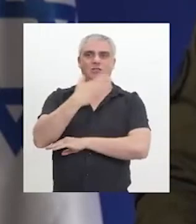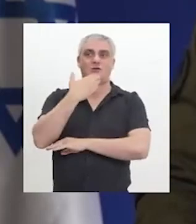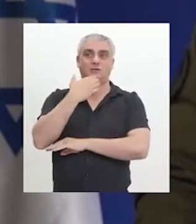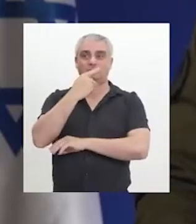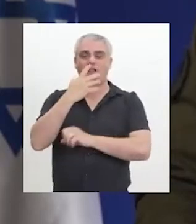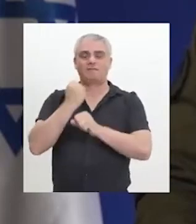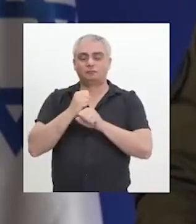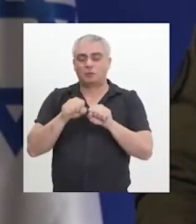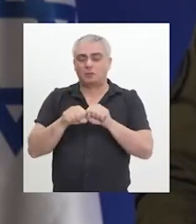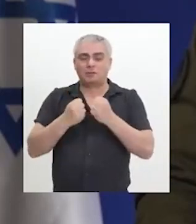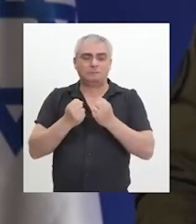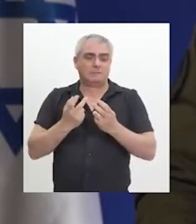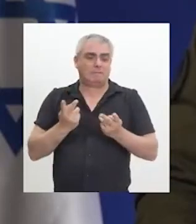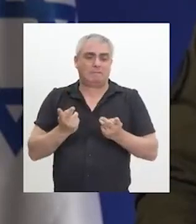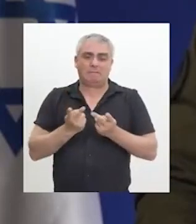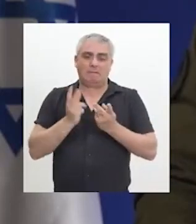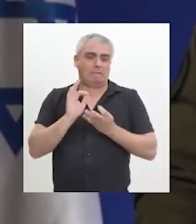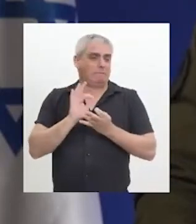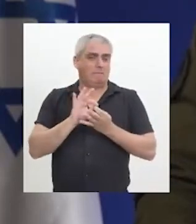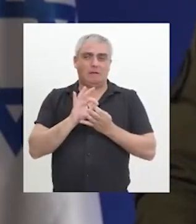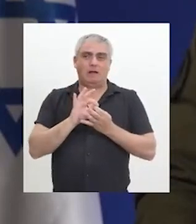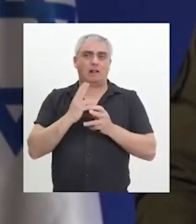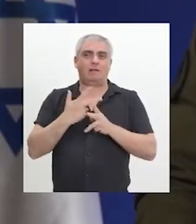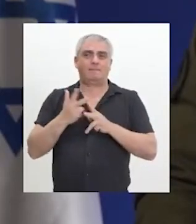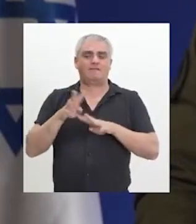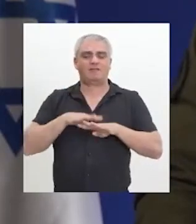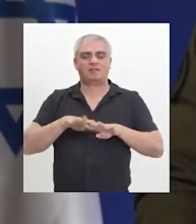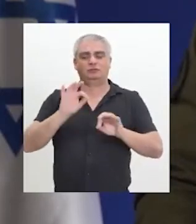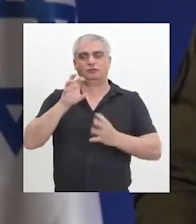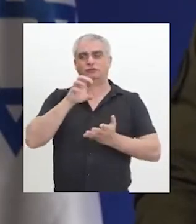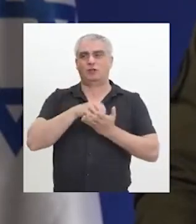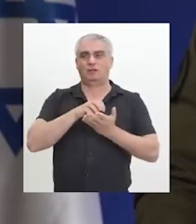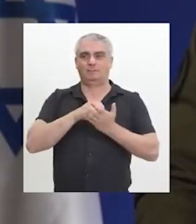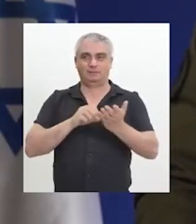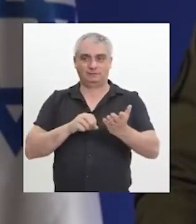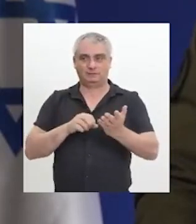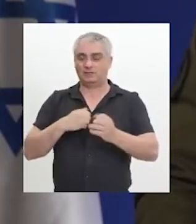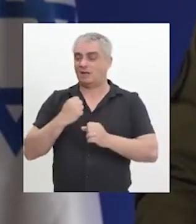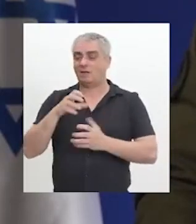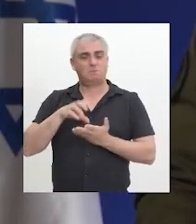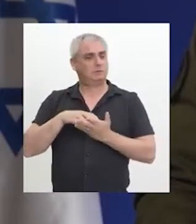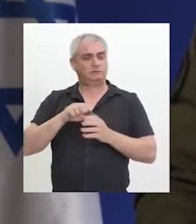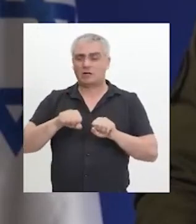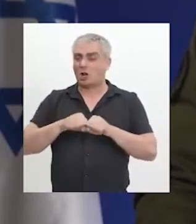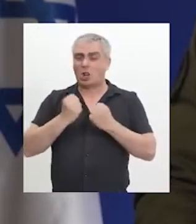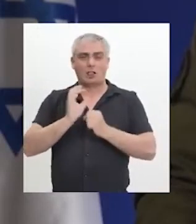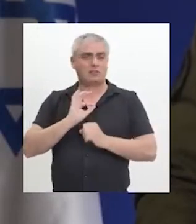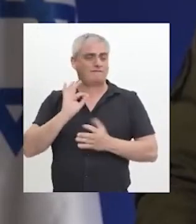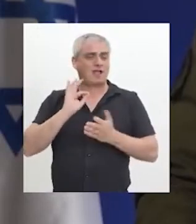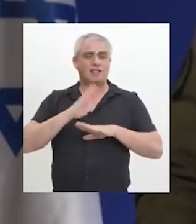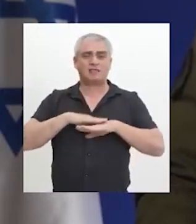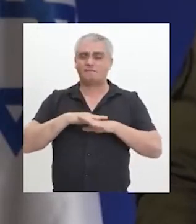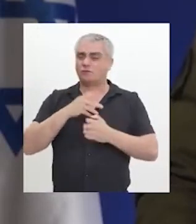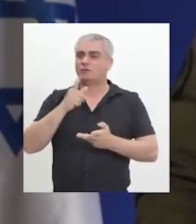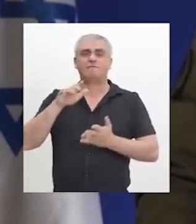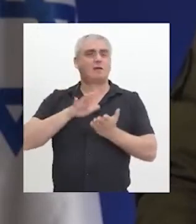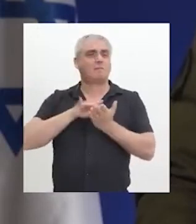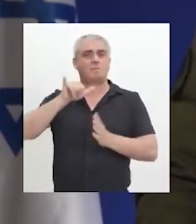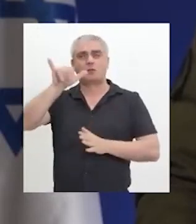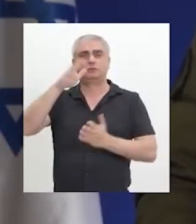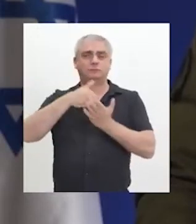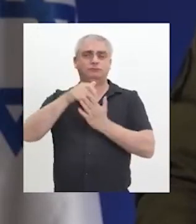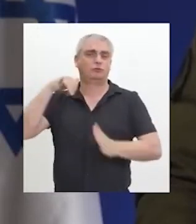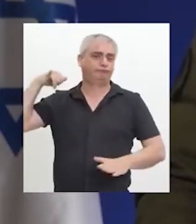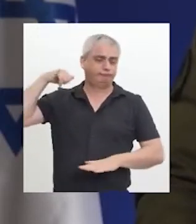וגרמו לנזק קל בלבד לתשתיות הבסיס תפקוד הבסיס לא נפגע והמטוסים בו המשיכו